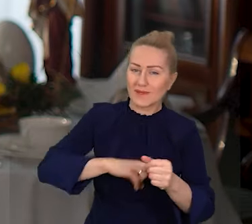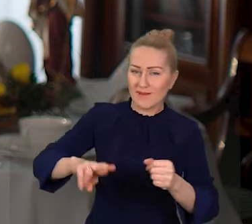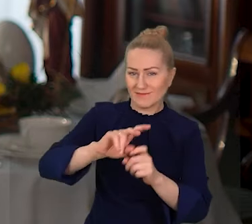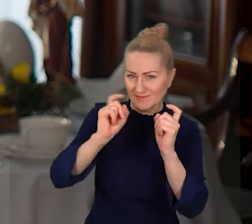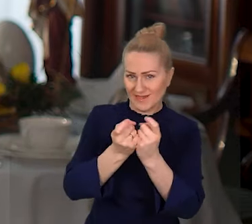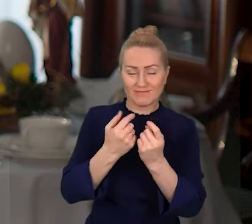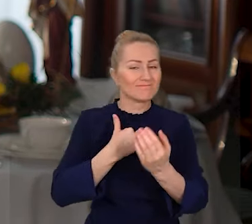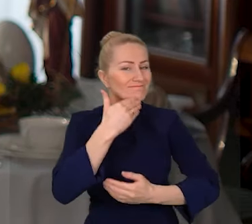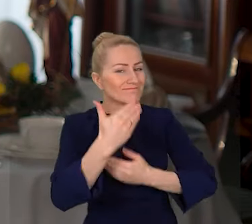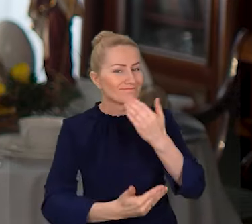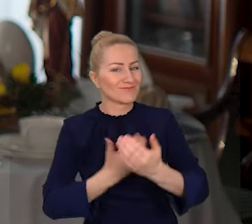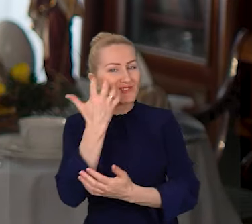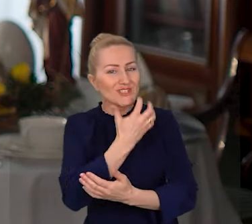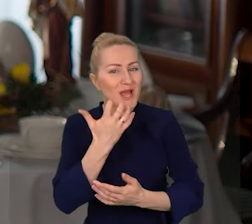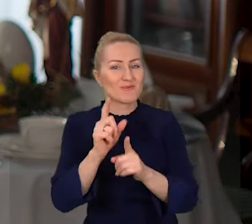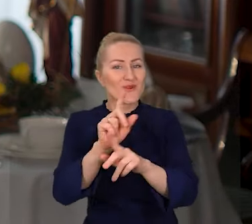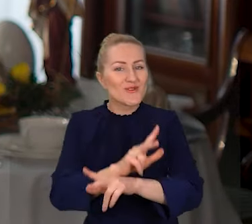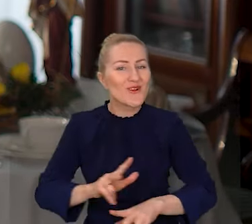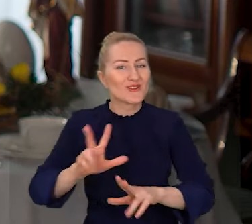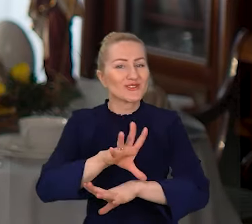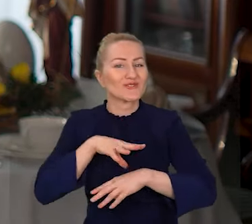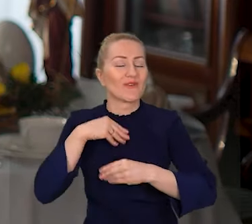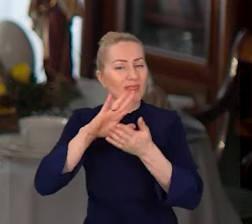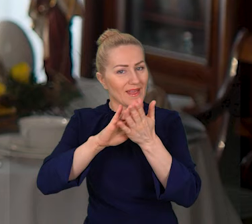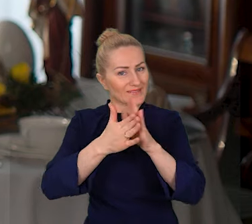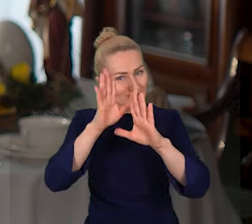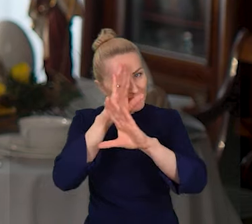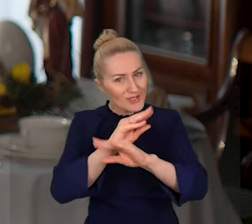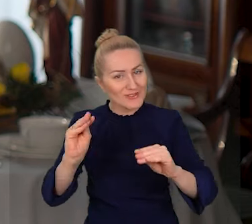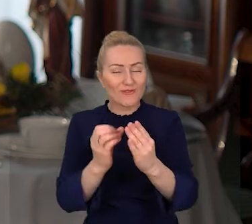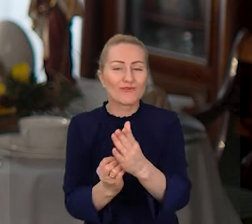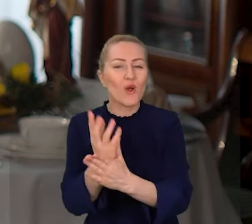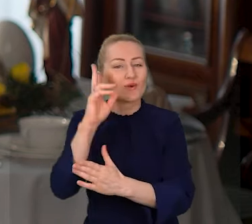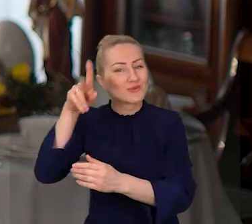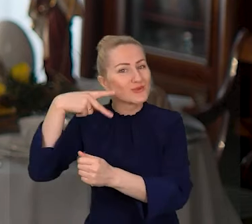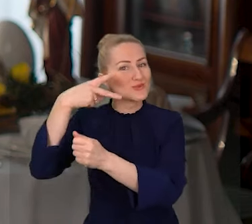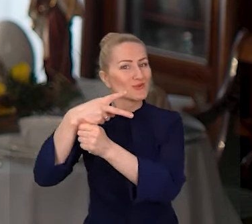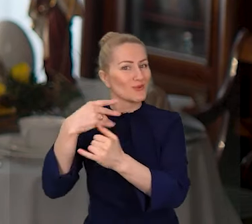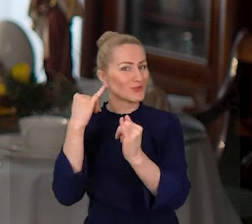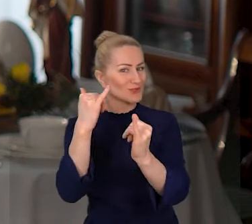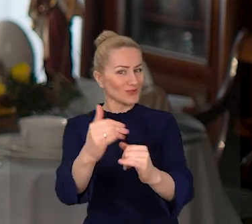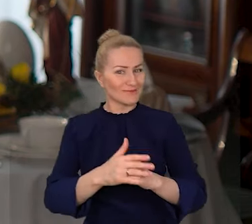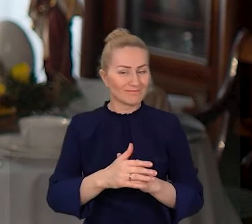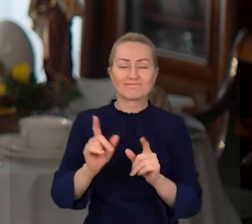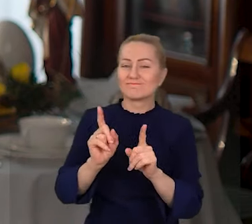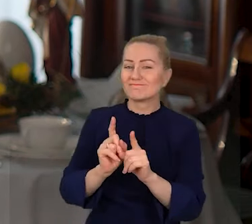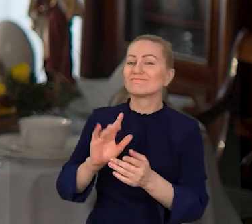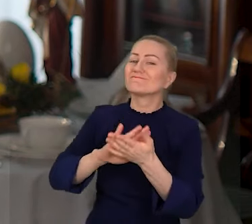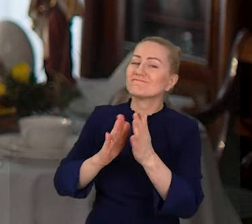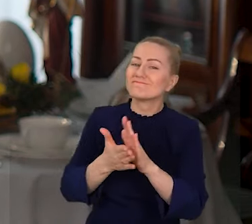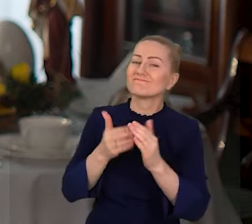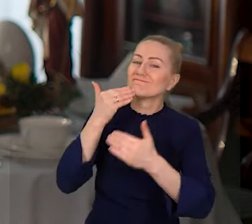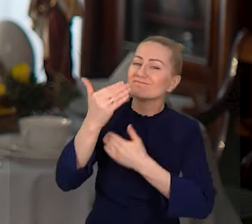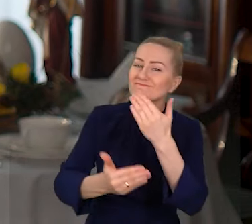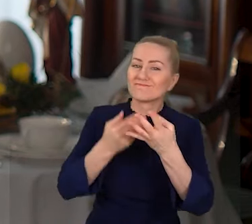regionie. Życzymy Państwu ciepłych i rodzinnych świąt, wypełnionych wzajemnym szacunkiem i wiosennym słońcem. Składamy też tradycyjne